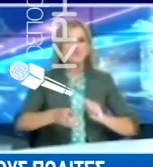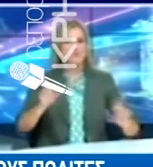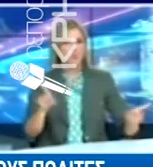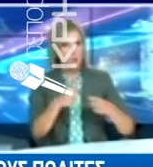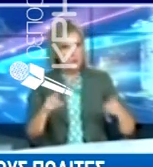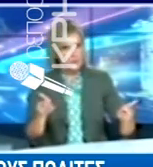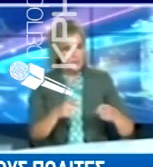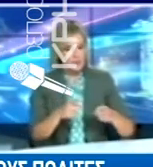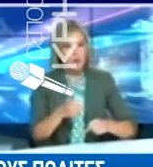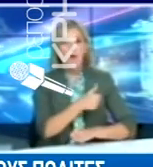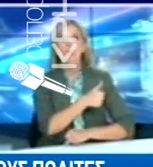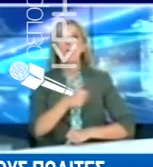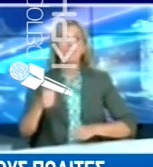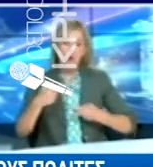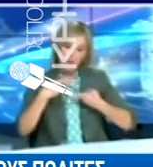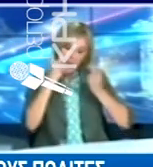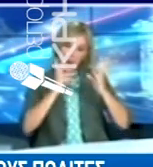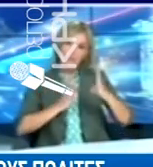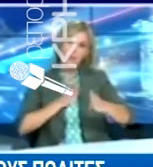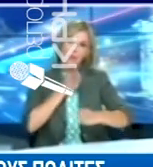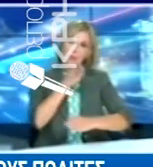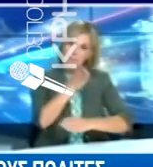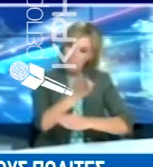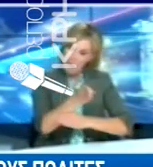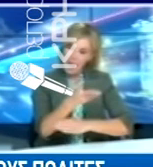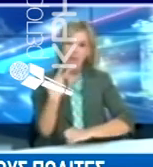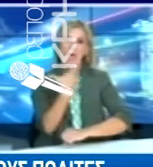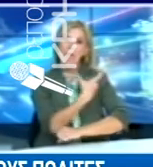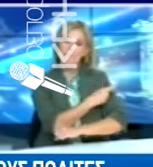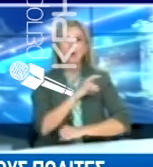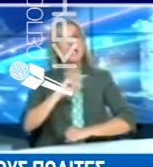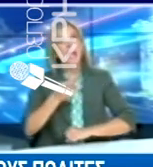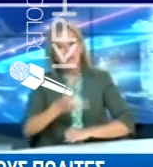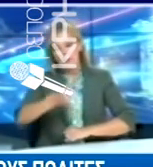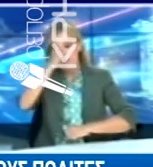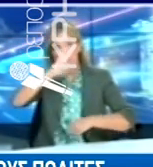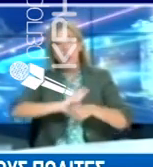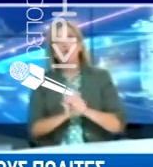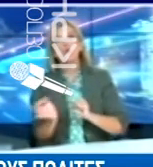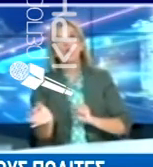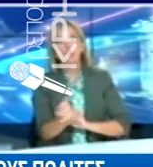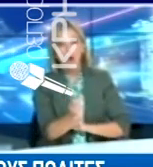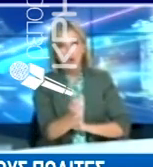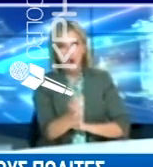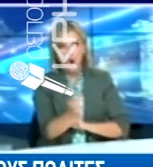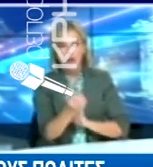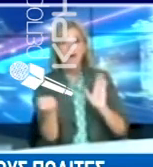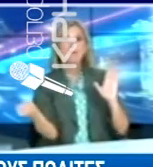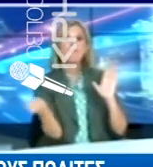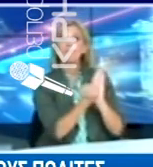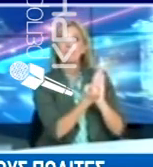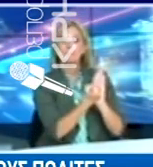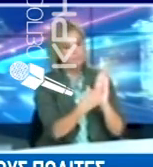Έχουμε λειτουργία μόνο για εμβολιασμένους και νοσήσαντες έως 6 μήνες από τη διάγνωση. Έλεγχο βεβαίωσης εμβολιασμού